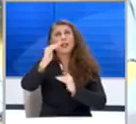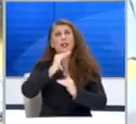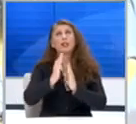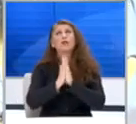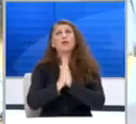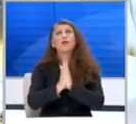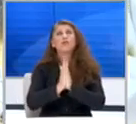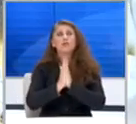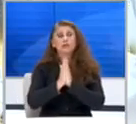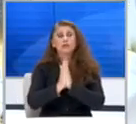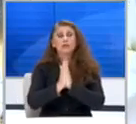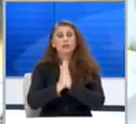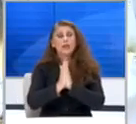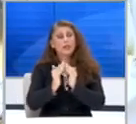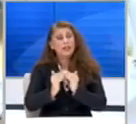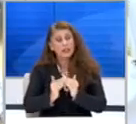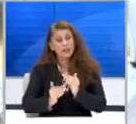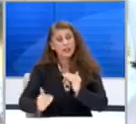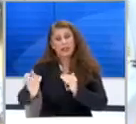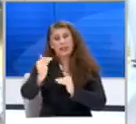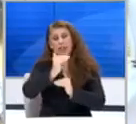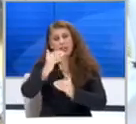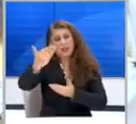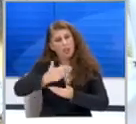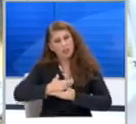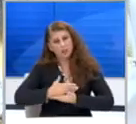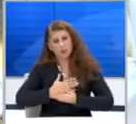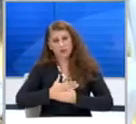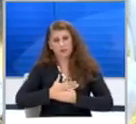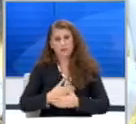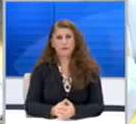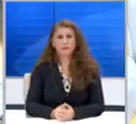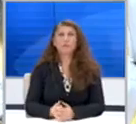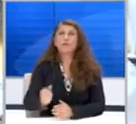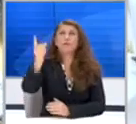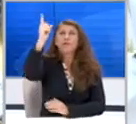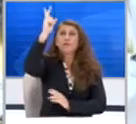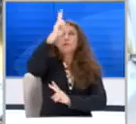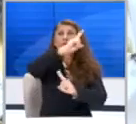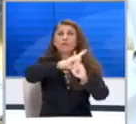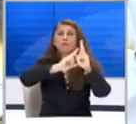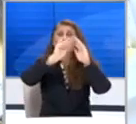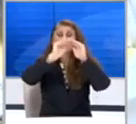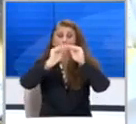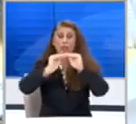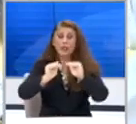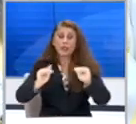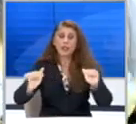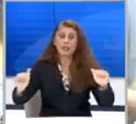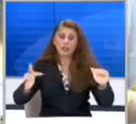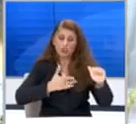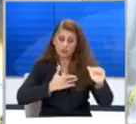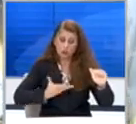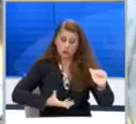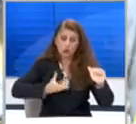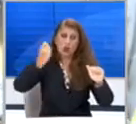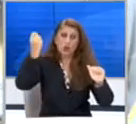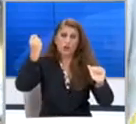δεηθώμεν. Κύριε ελέησον. Υπέρ της άνωθεν ειρήνης και της σωτηρίας των ψυχών ημών του Κυρίου